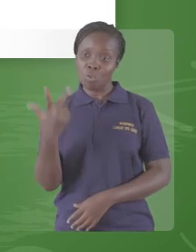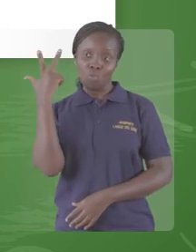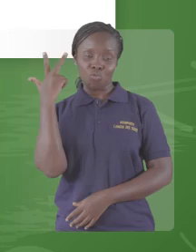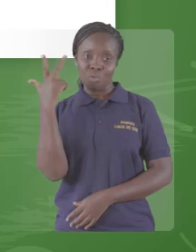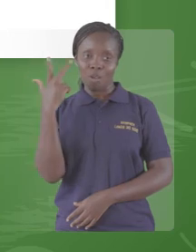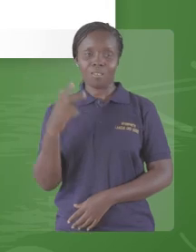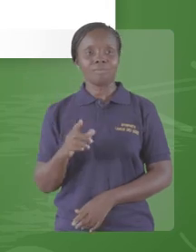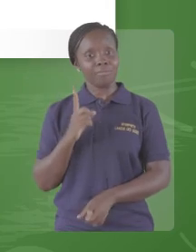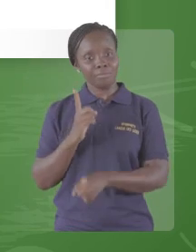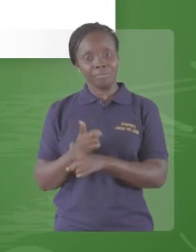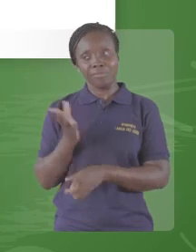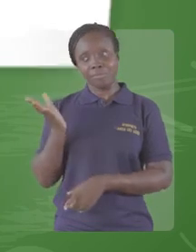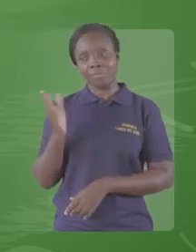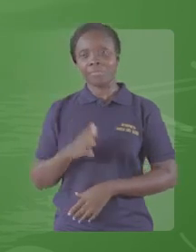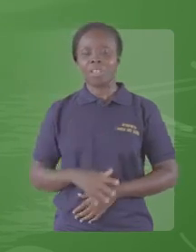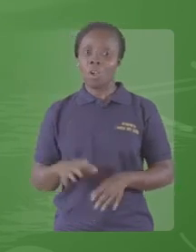Bravo à ceux qui ont trouvé.